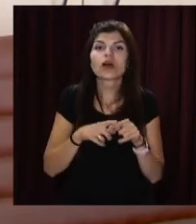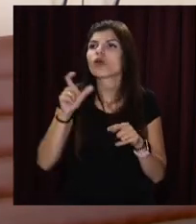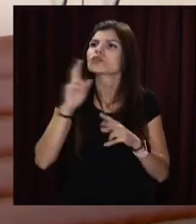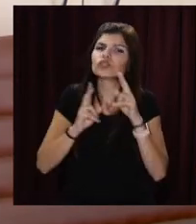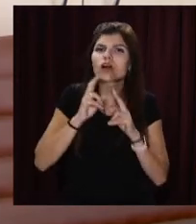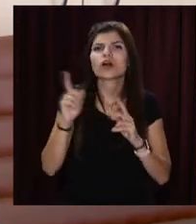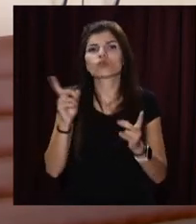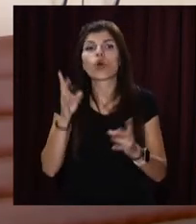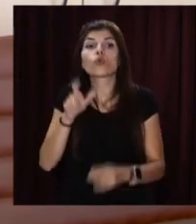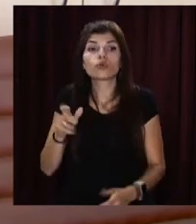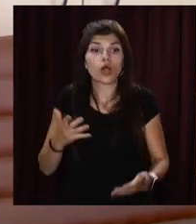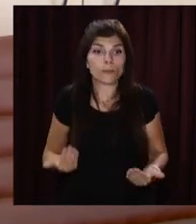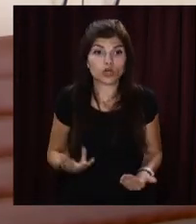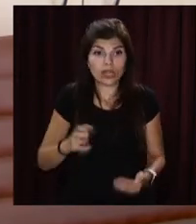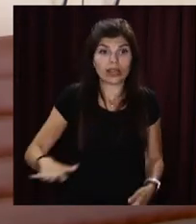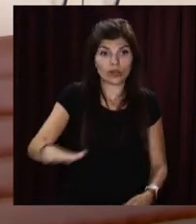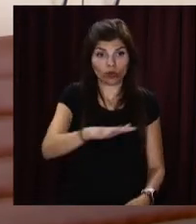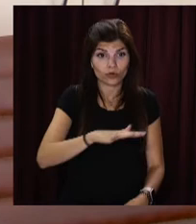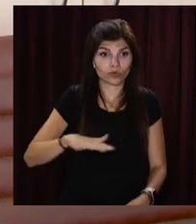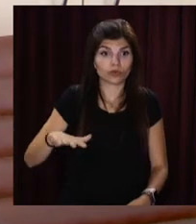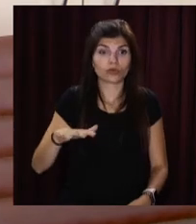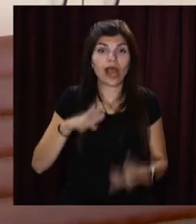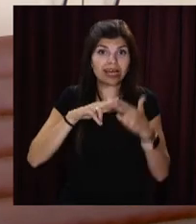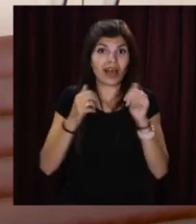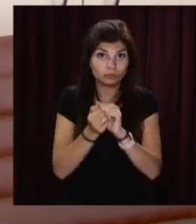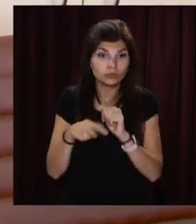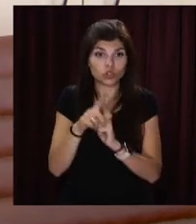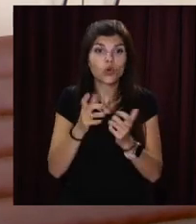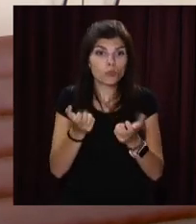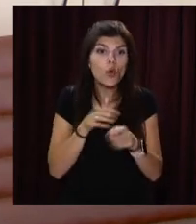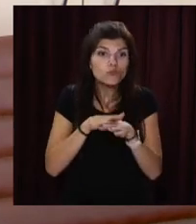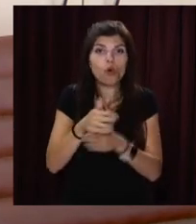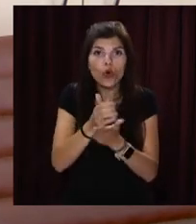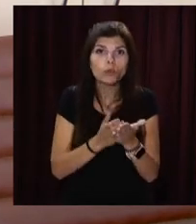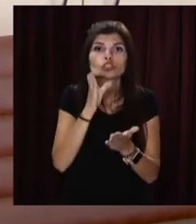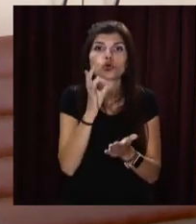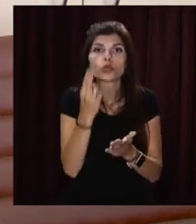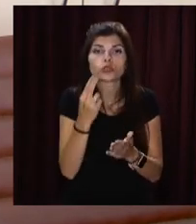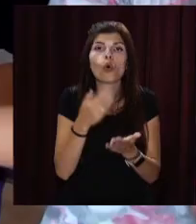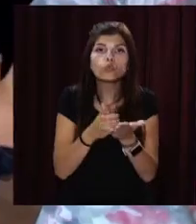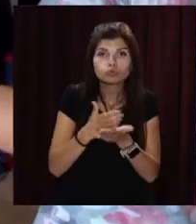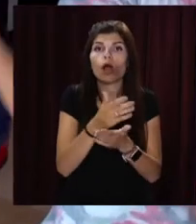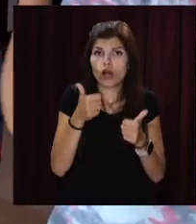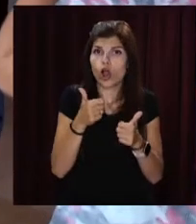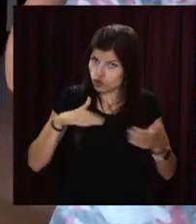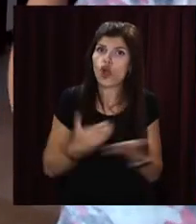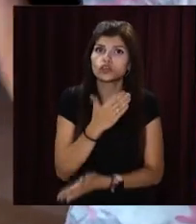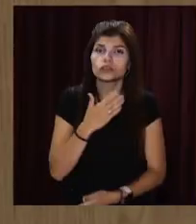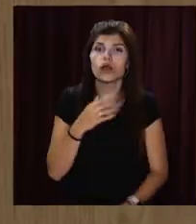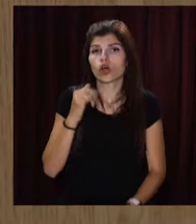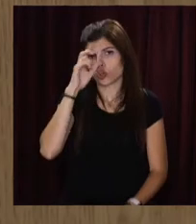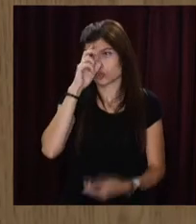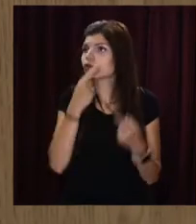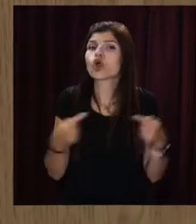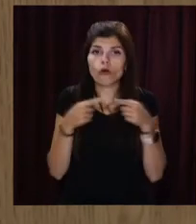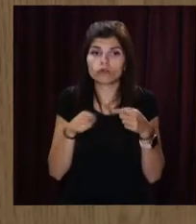Кам'янська, отримали повний комплекс соціальних услуг, якісних, і згідно нашим державним протоколам. Після реорганізації